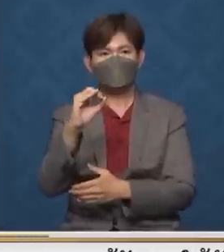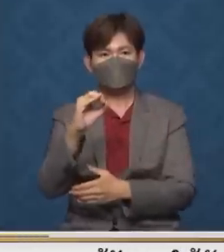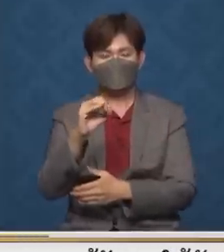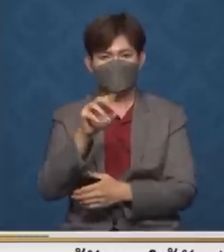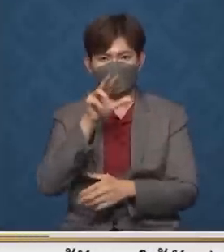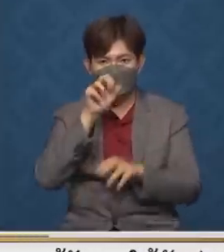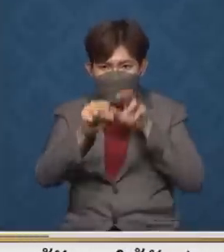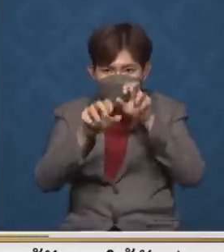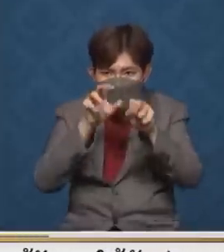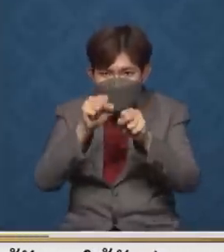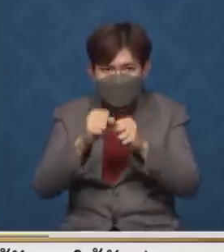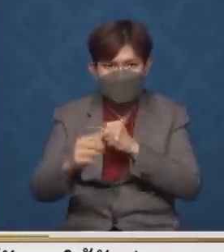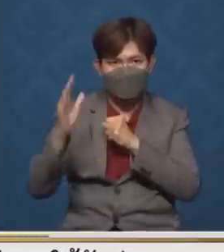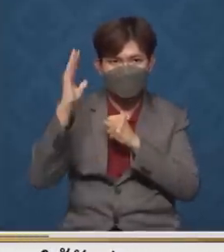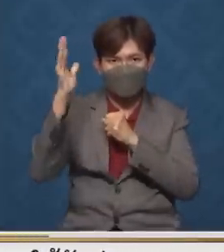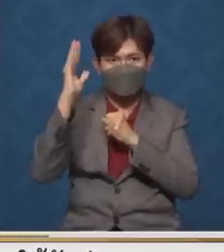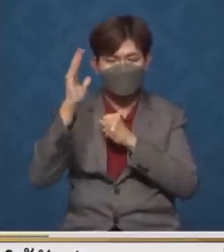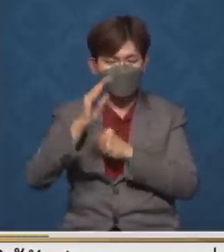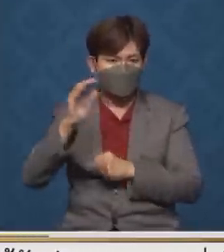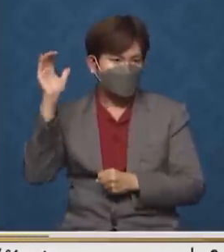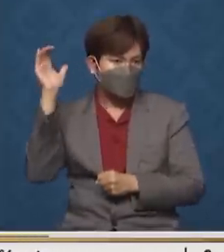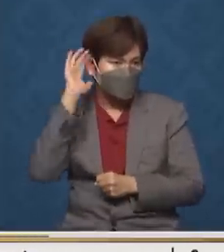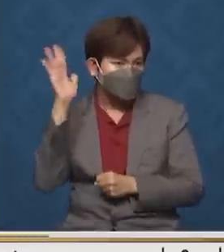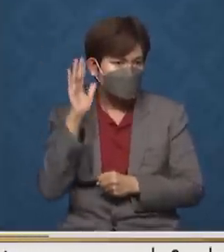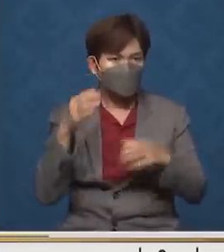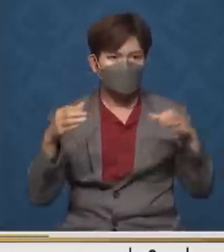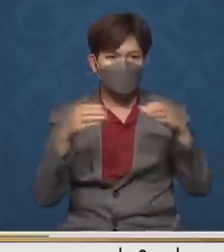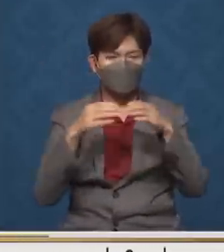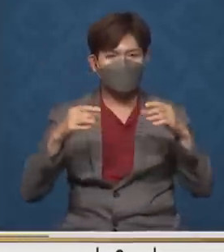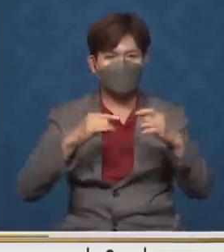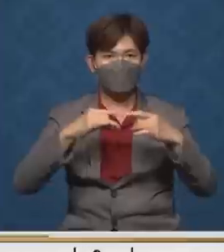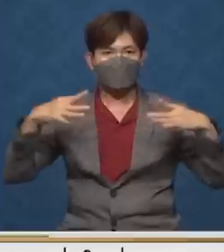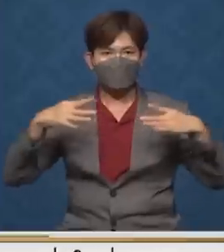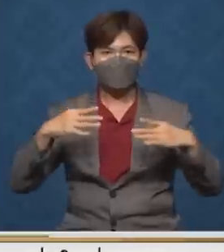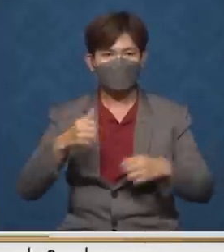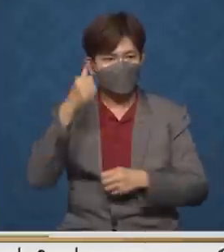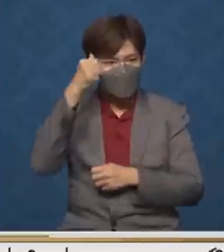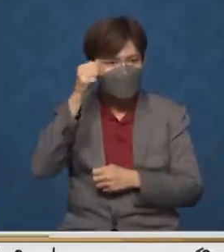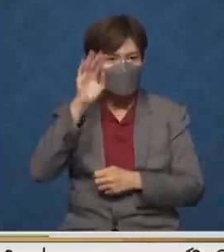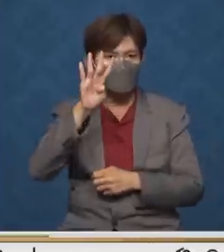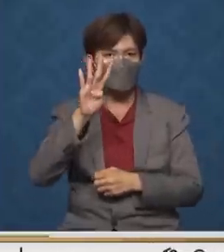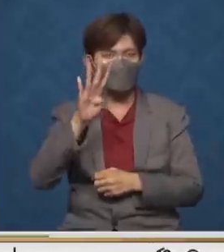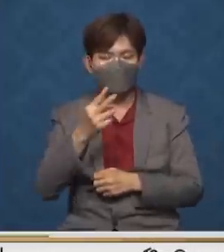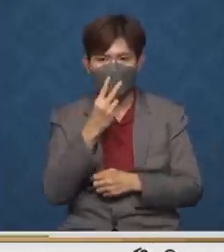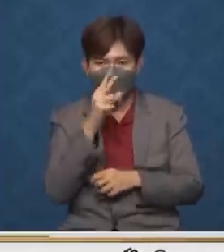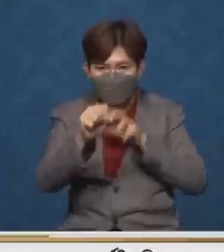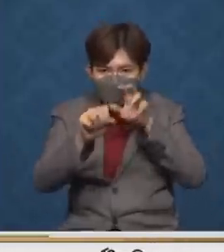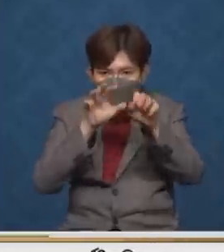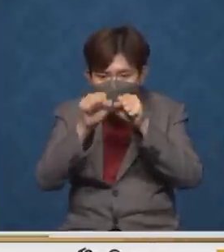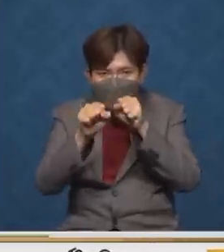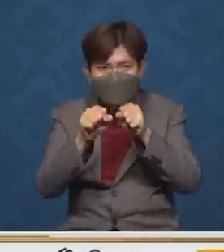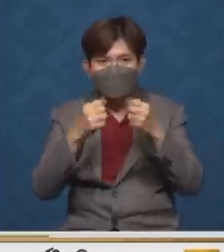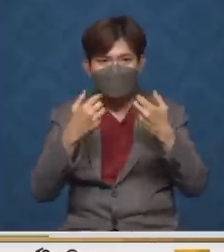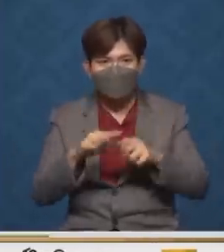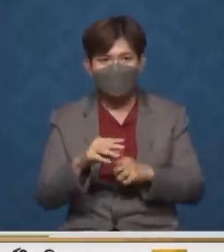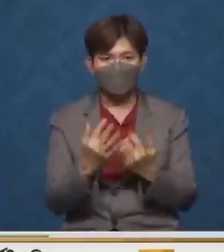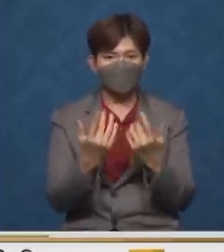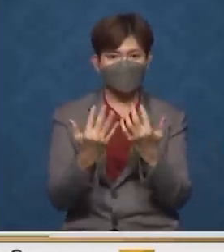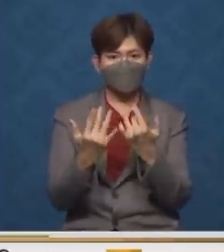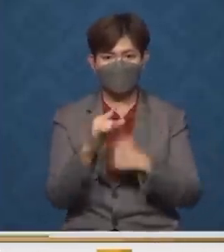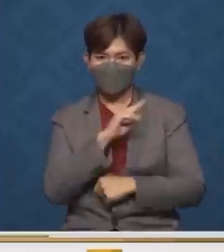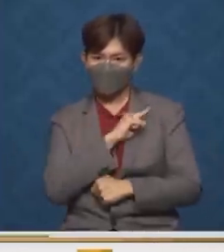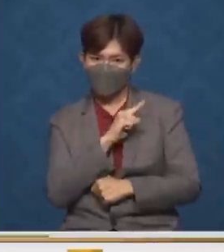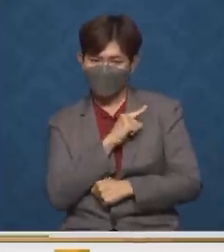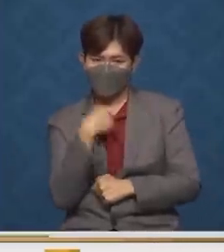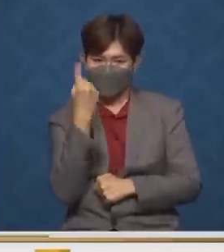ตาการอภิปายไม่ไ้วางใจของพักฝ่ายค้นในสี่วันนี้ให้ดีที่สุดและคอยรับภรรกิ